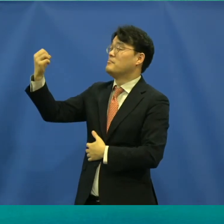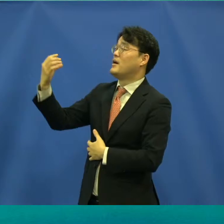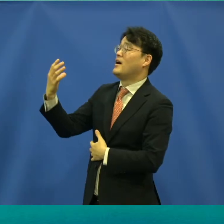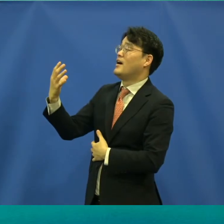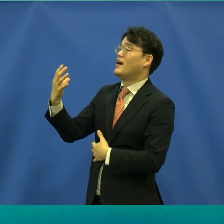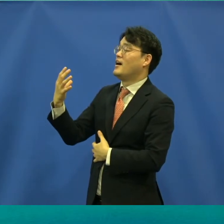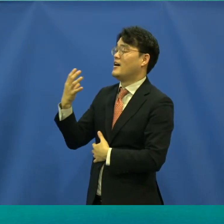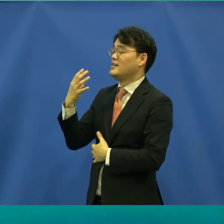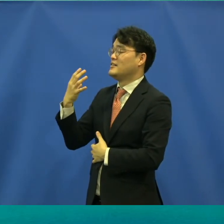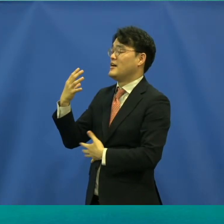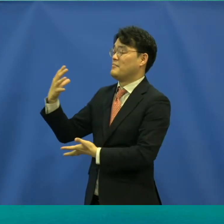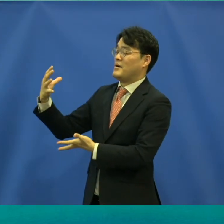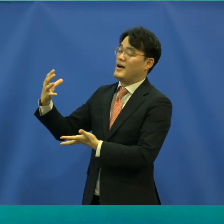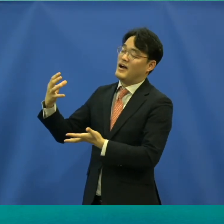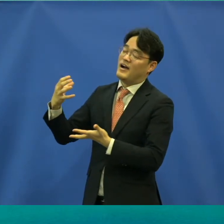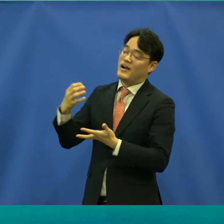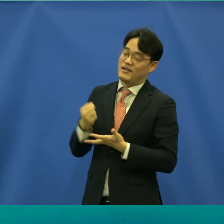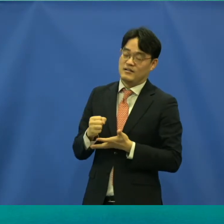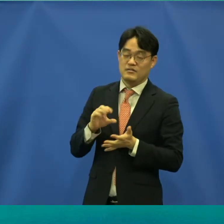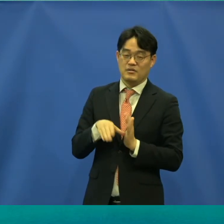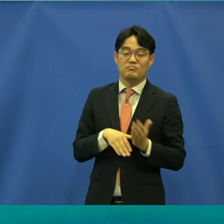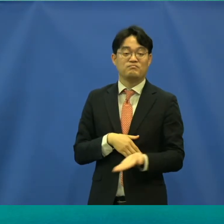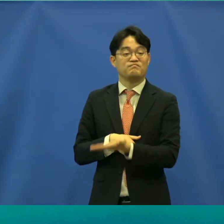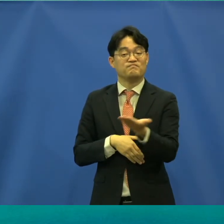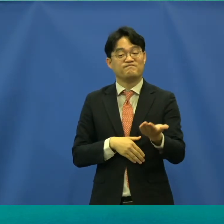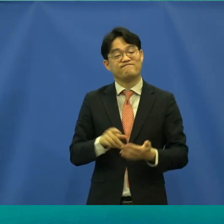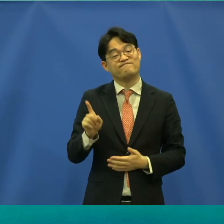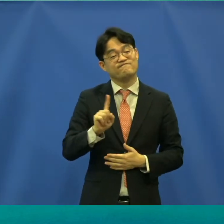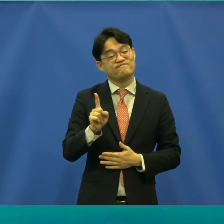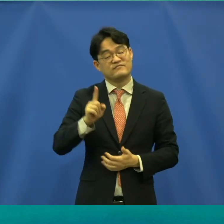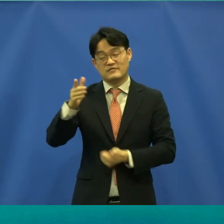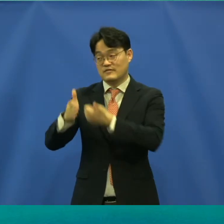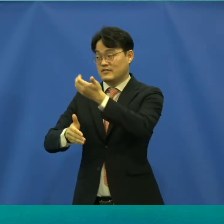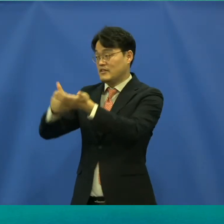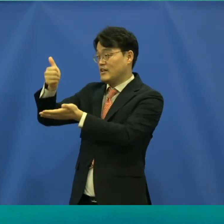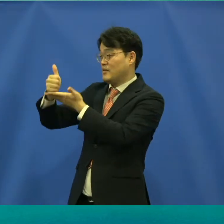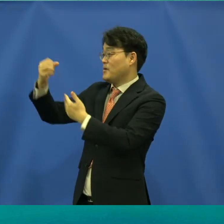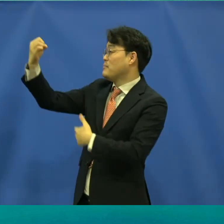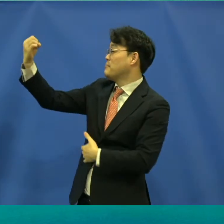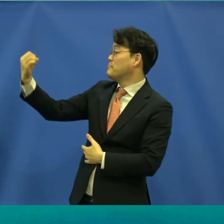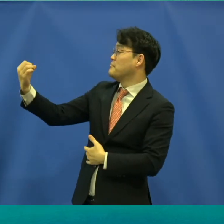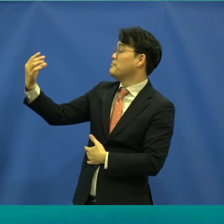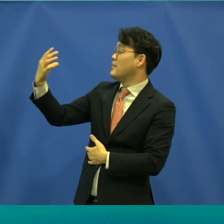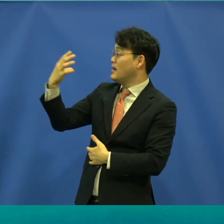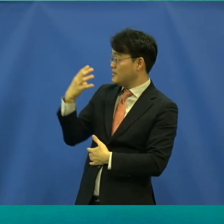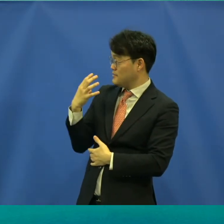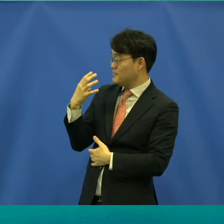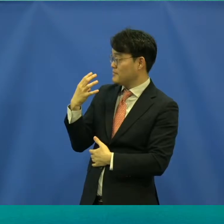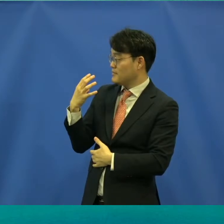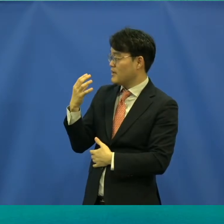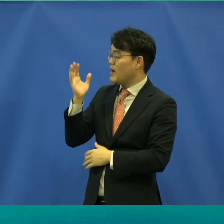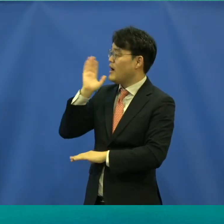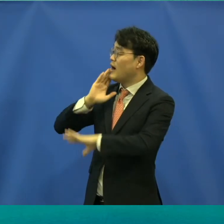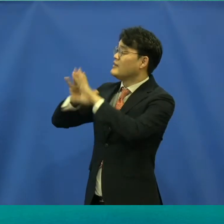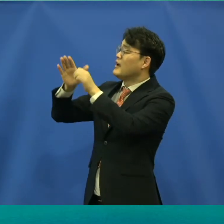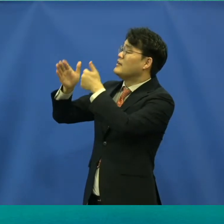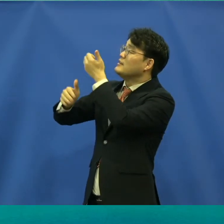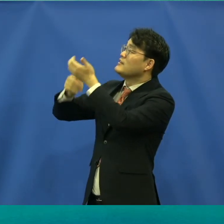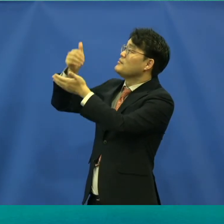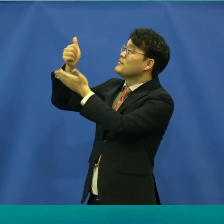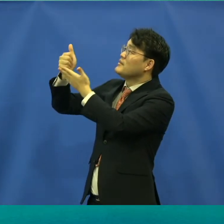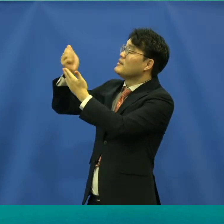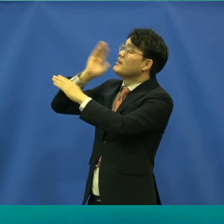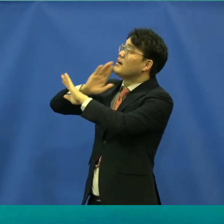어떻게 들으셨습니까? 그 하나님의 말씀을 하늘의 하나님이 하늘문을 여시고 우리에게